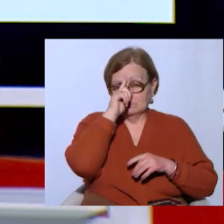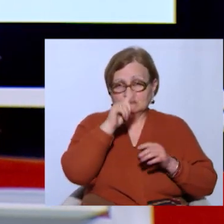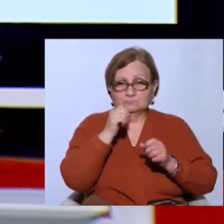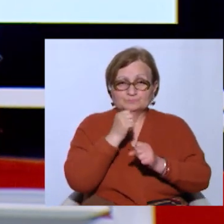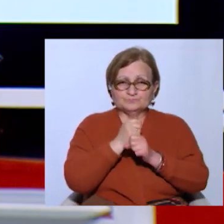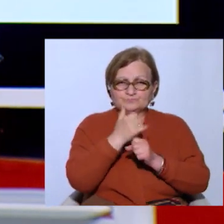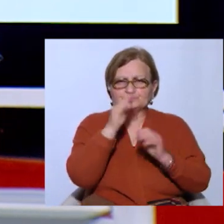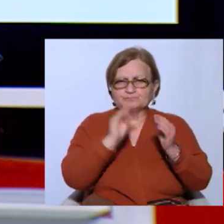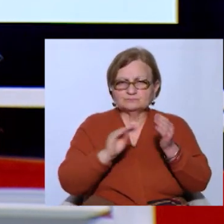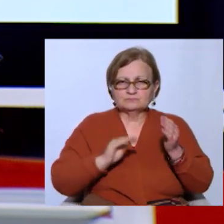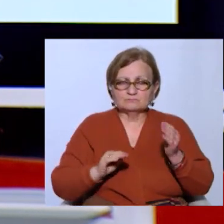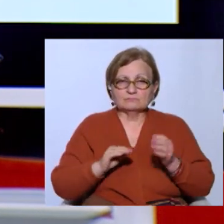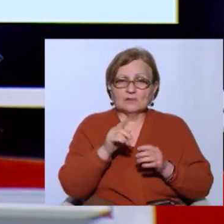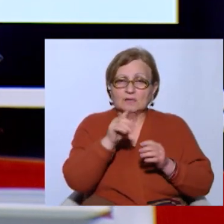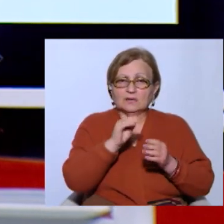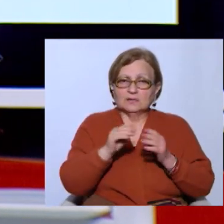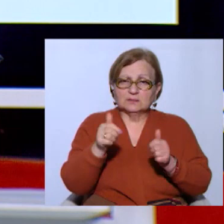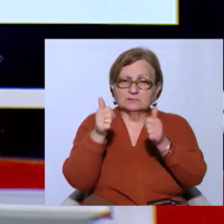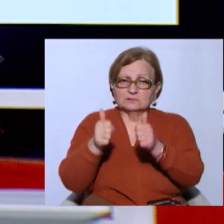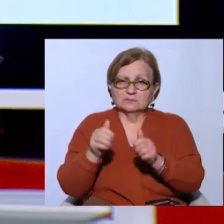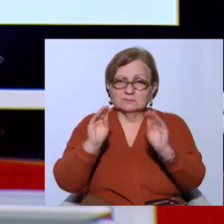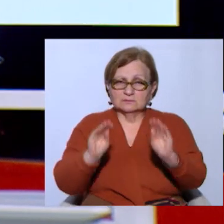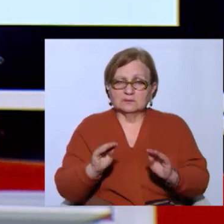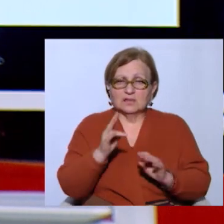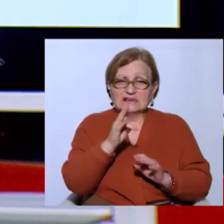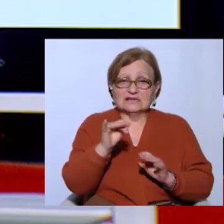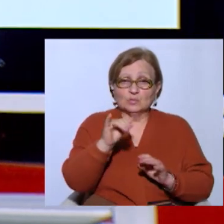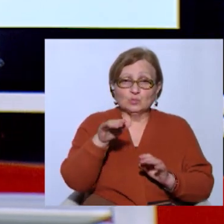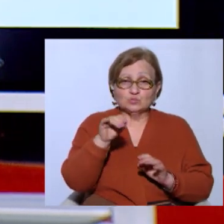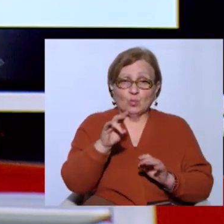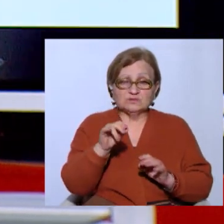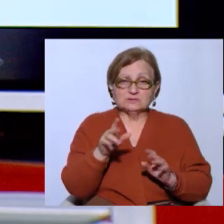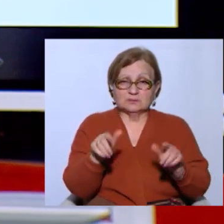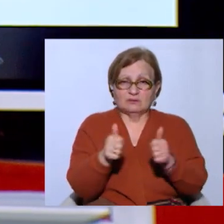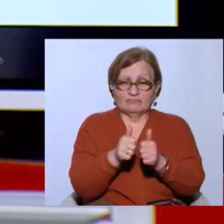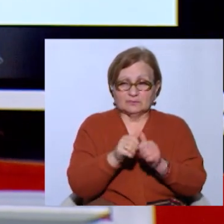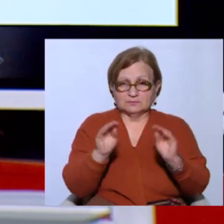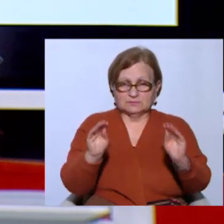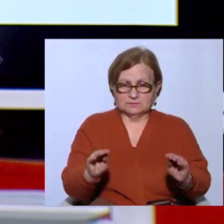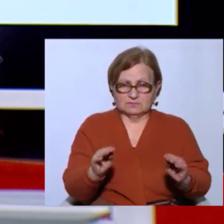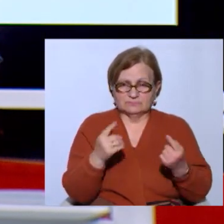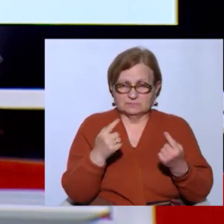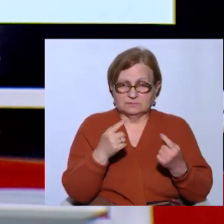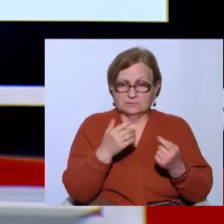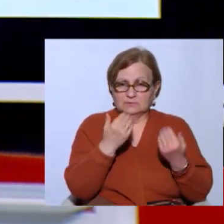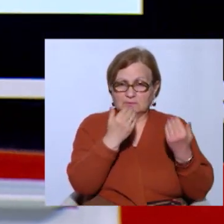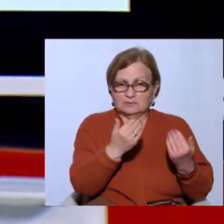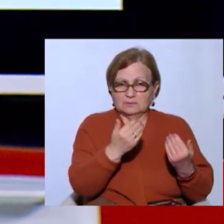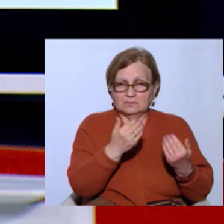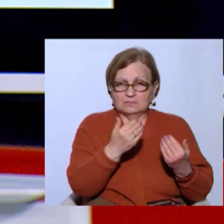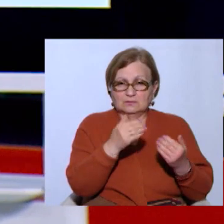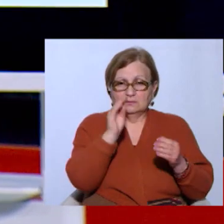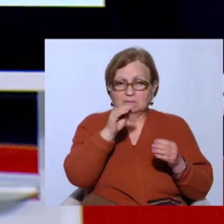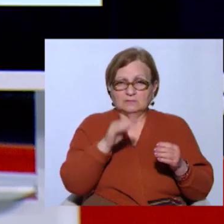უნივერსიტეტში ნიუტონის გვერდით არის დადებული, ნიუტონის ნაშრომების გვერდით და მისი ნაშრომების წყალობით